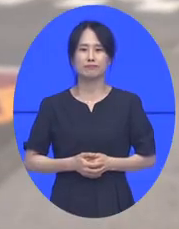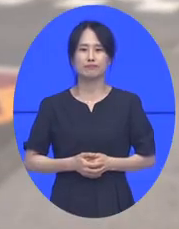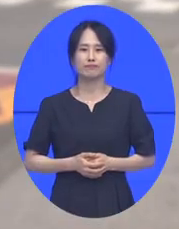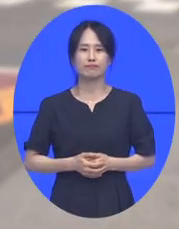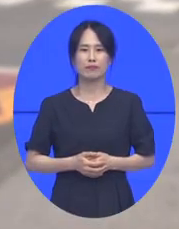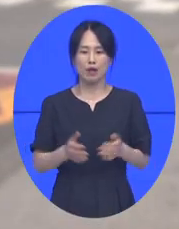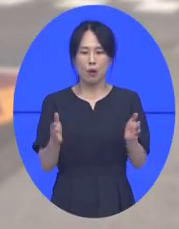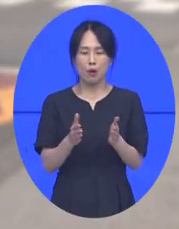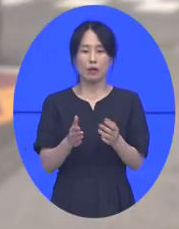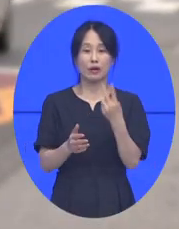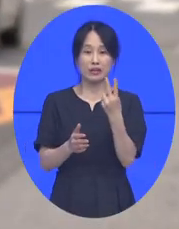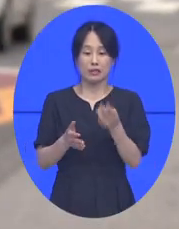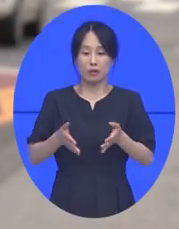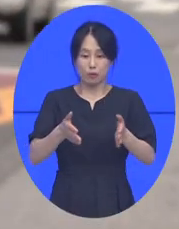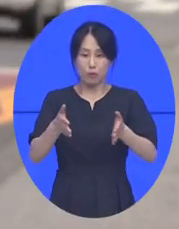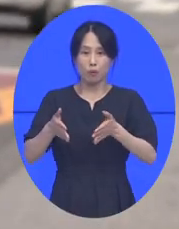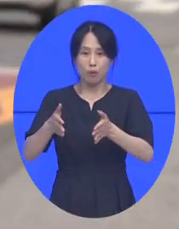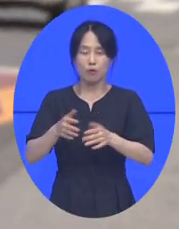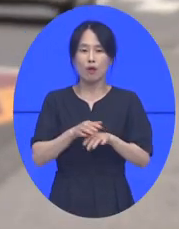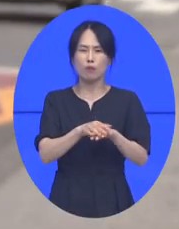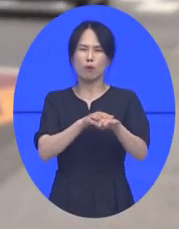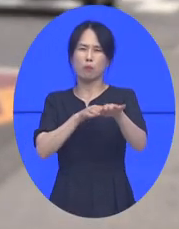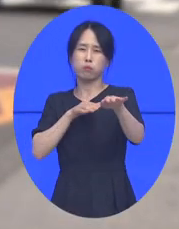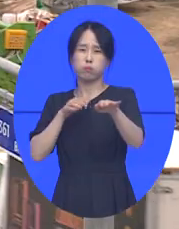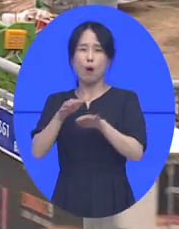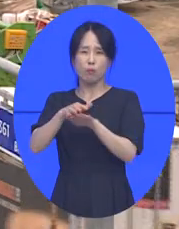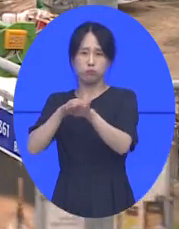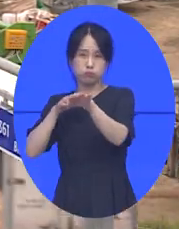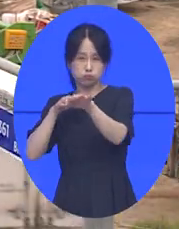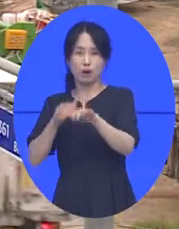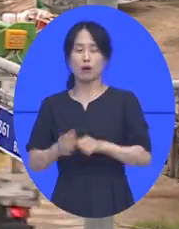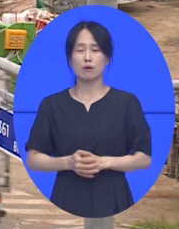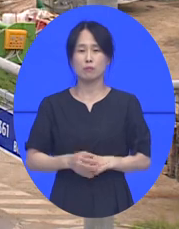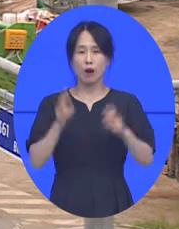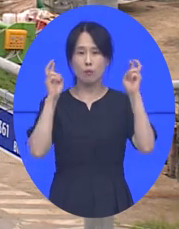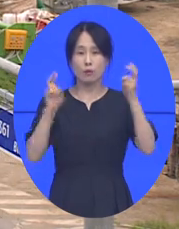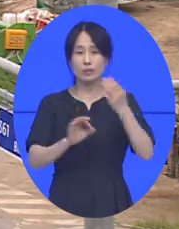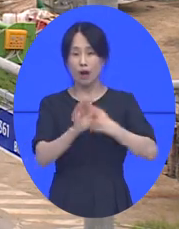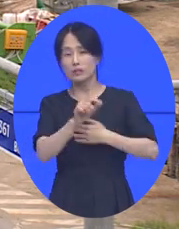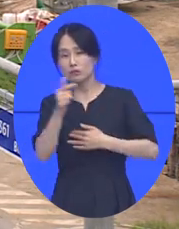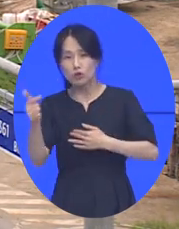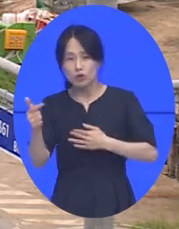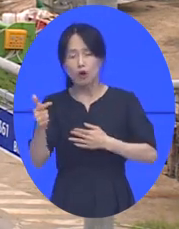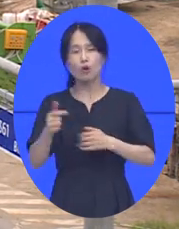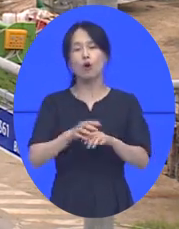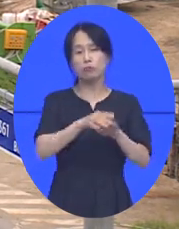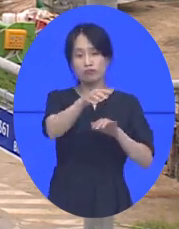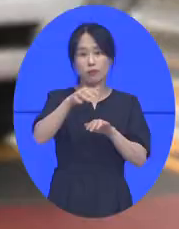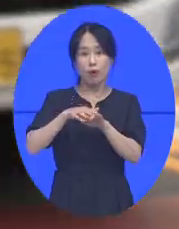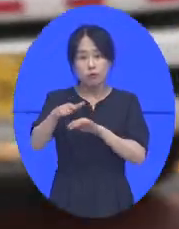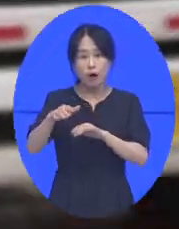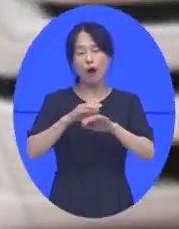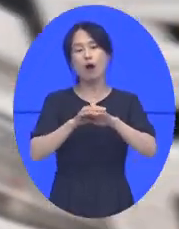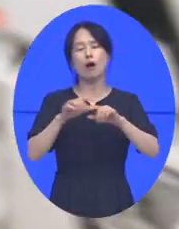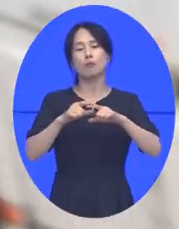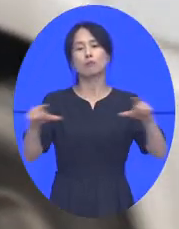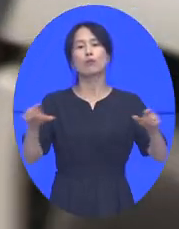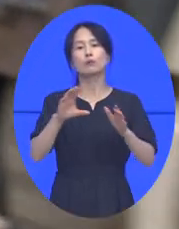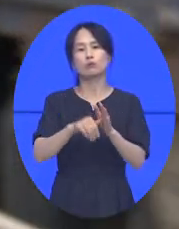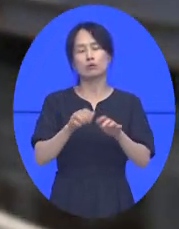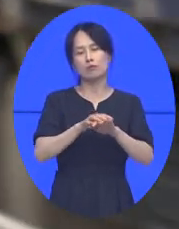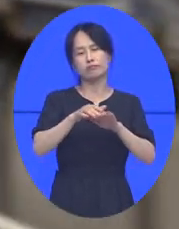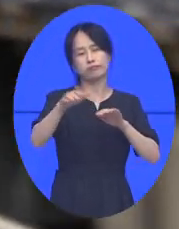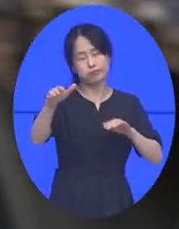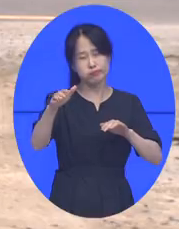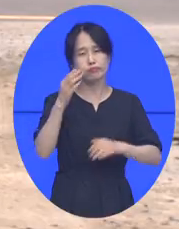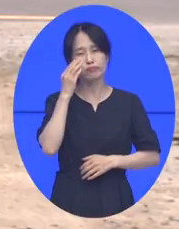비좁은 2차선 도로의 하염없이 기다리는 차들 출퇴근 시간은 물론 평소에도 차가 막히는 상습 정체 구간입니다